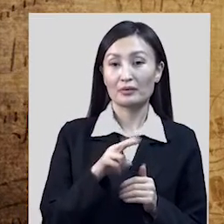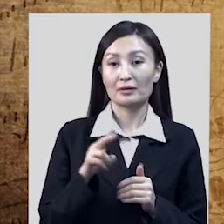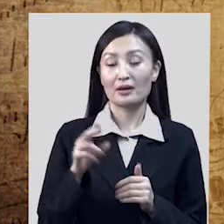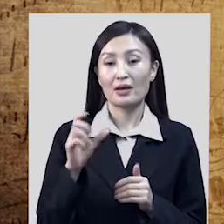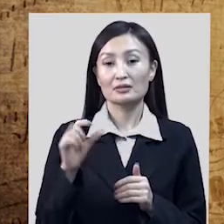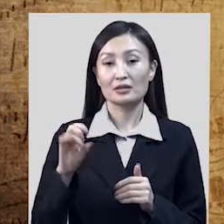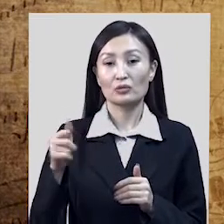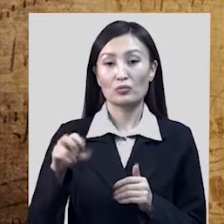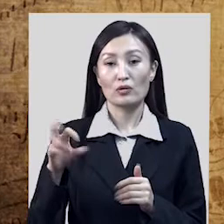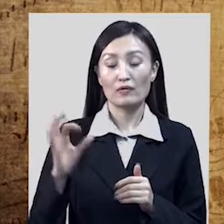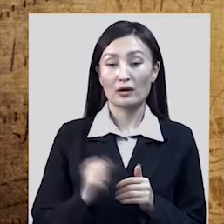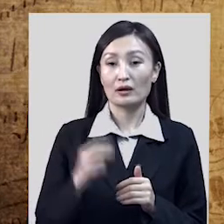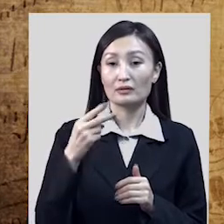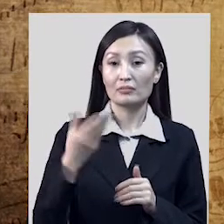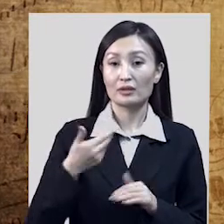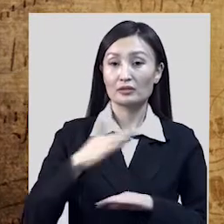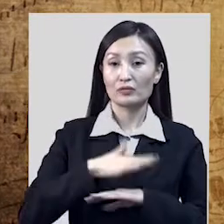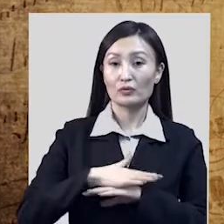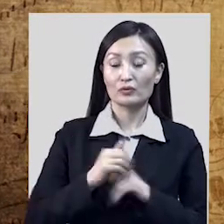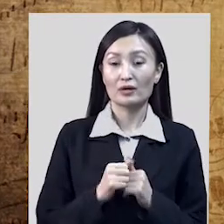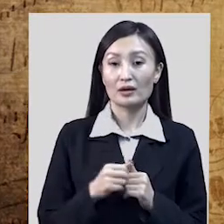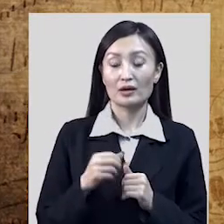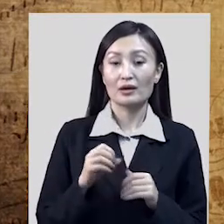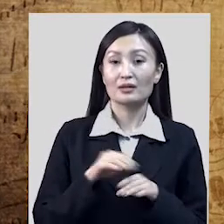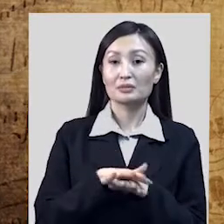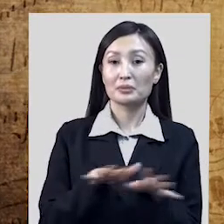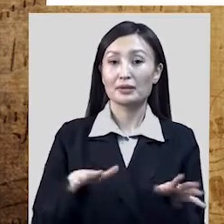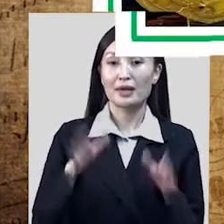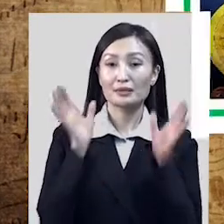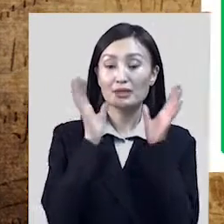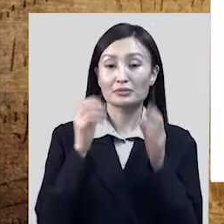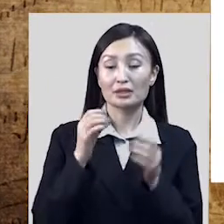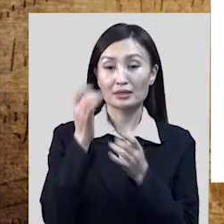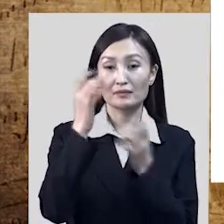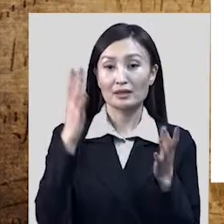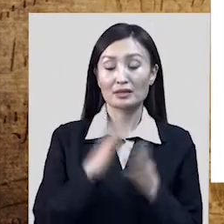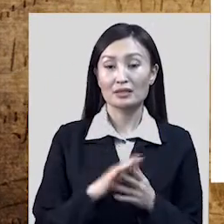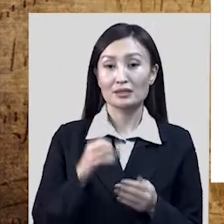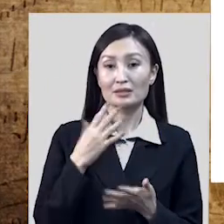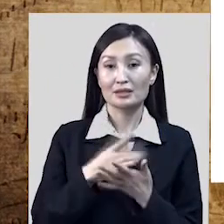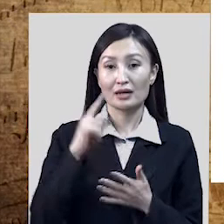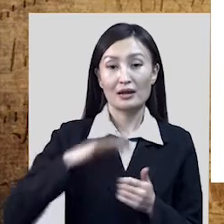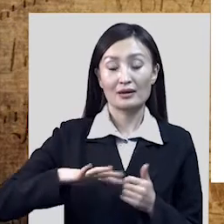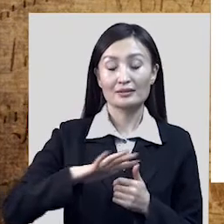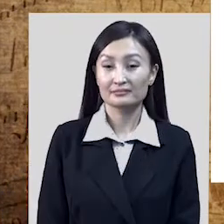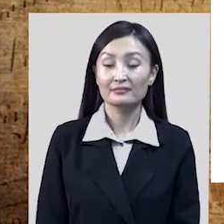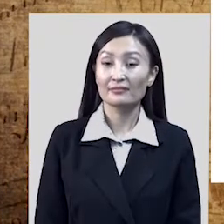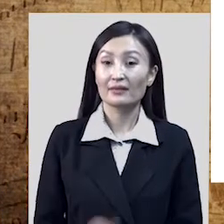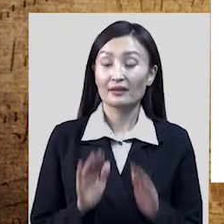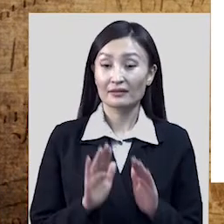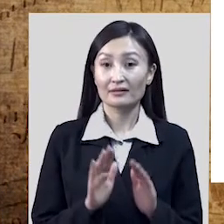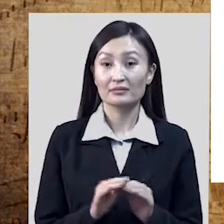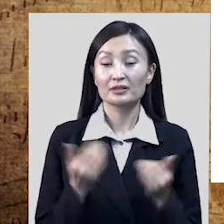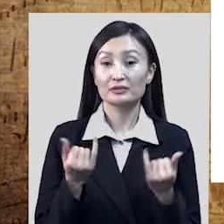single man тема нашего урока распространения исламской цивилизации центральной азии и так